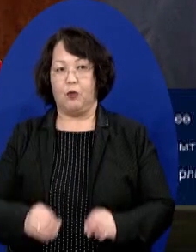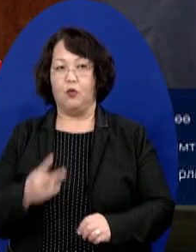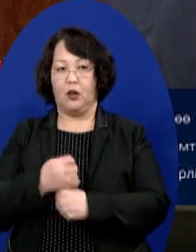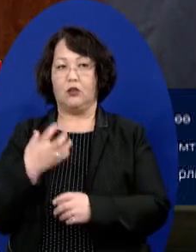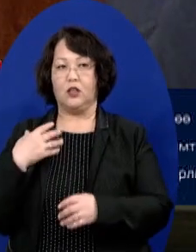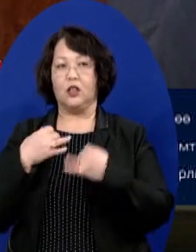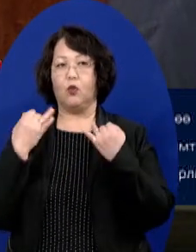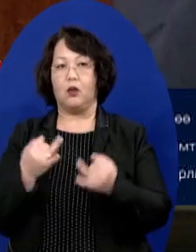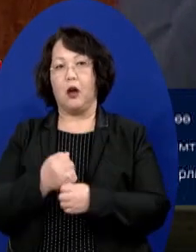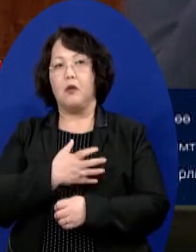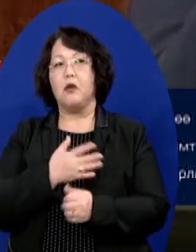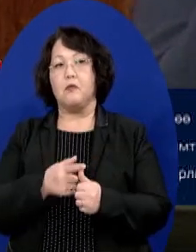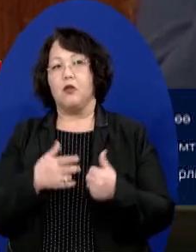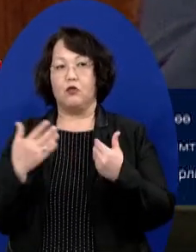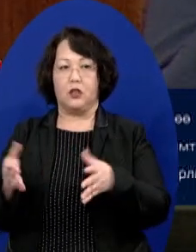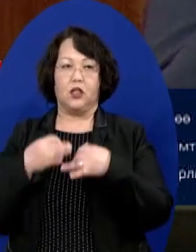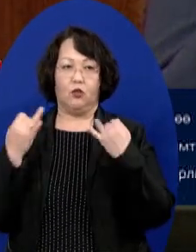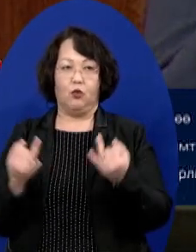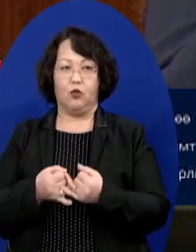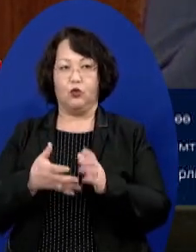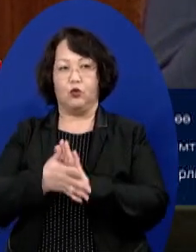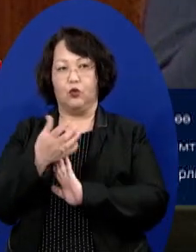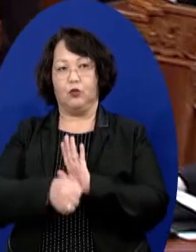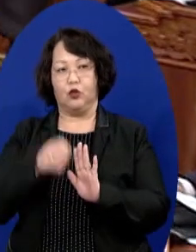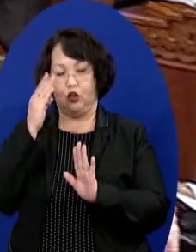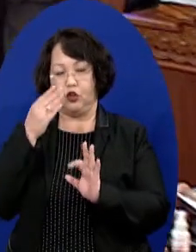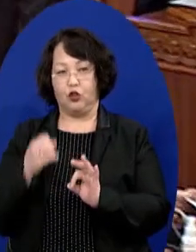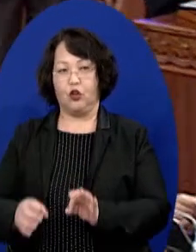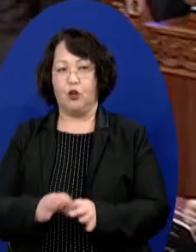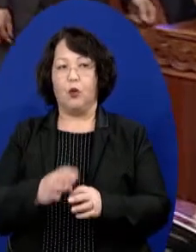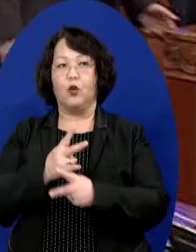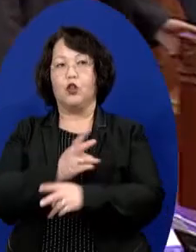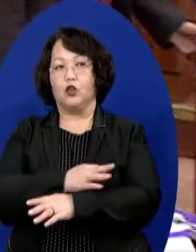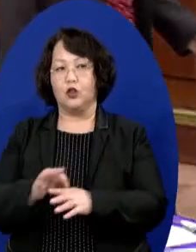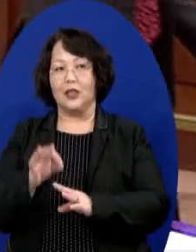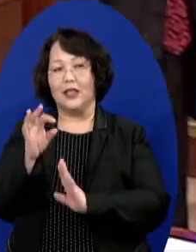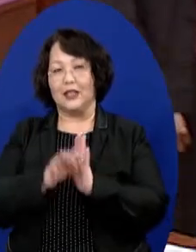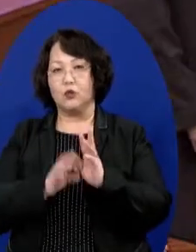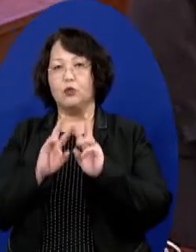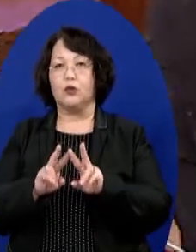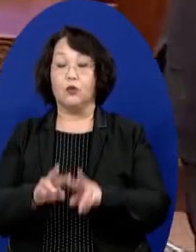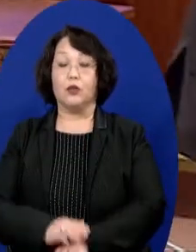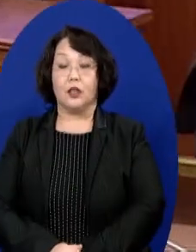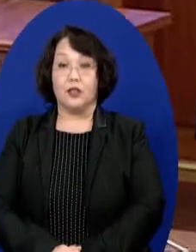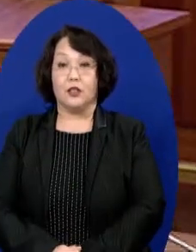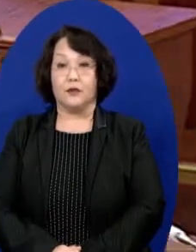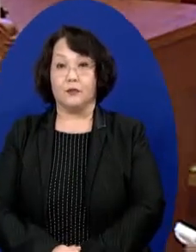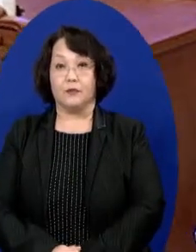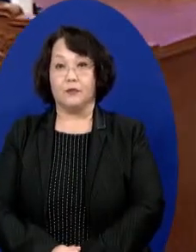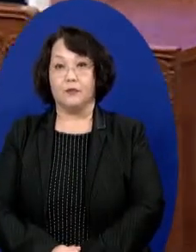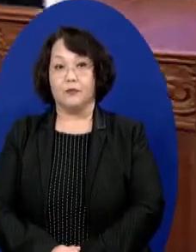ажлын хэсэгт өгөөд байна. Улсын хурл төсвийн тодтолтой дагалдах хуулиудын төслийн хэлэлцүүлгийг үргэлжлүүлэх юм. За дараагийн асуудал